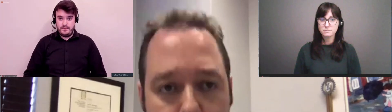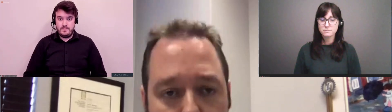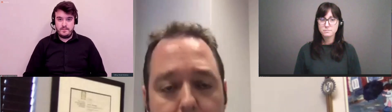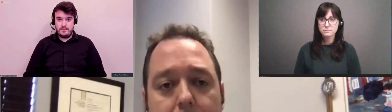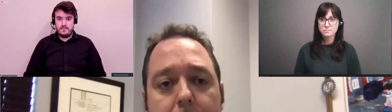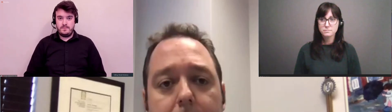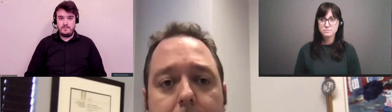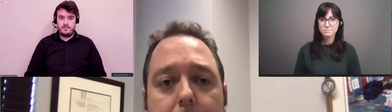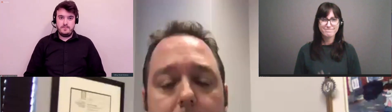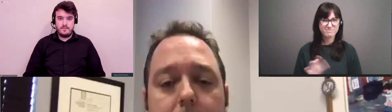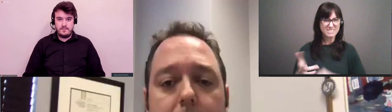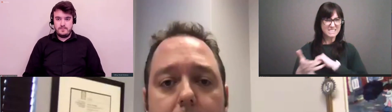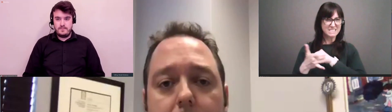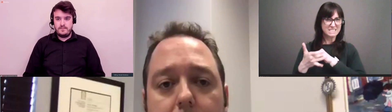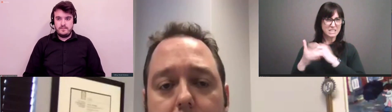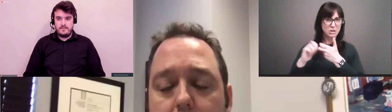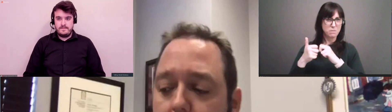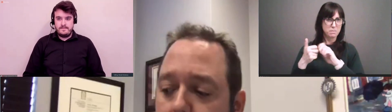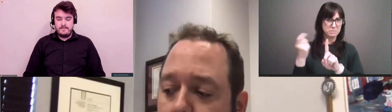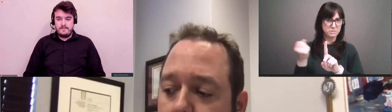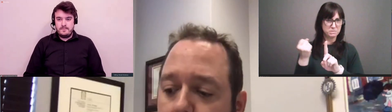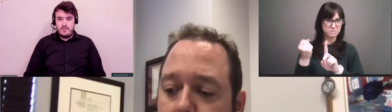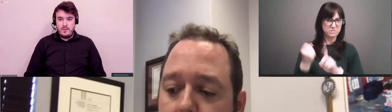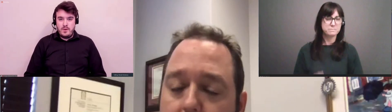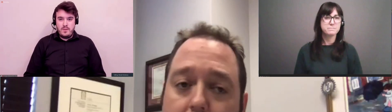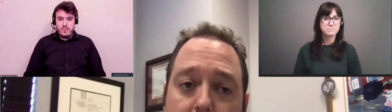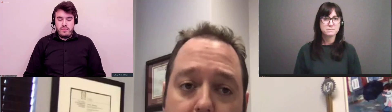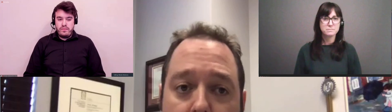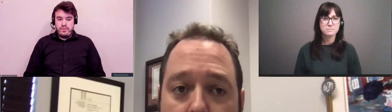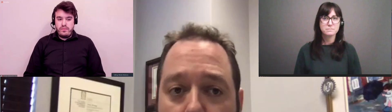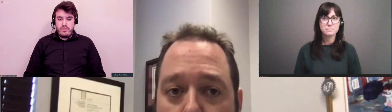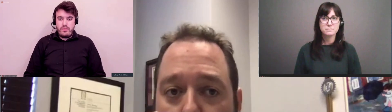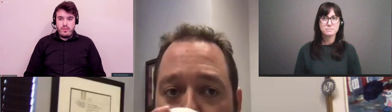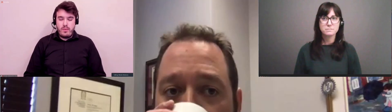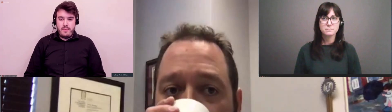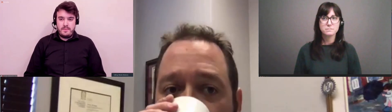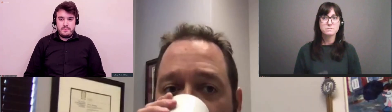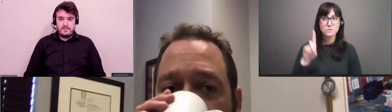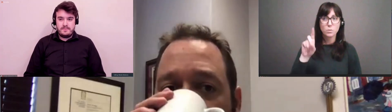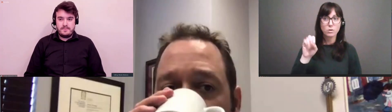It's having a few technical difficulties. 104.7,